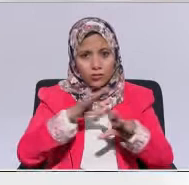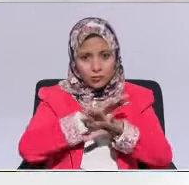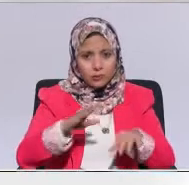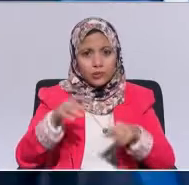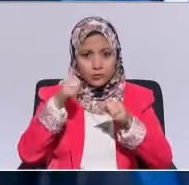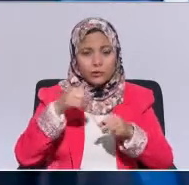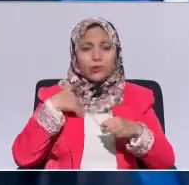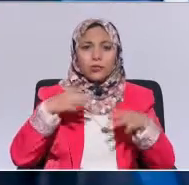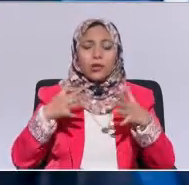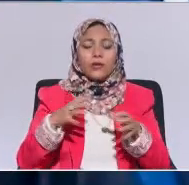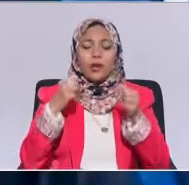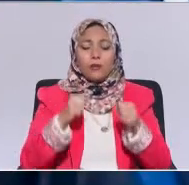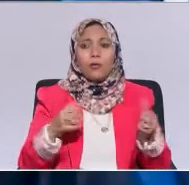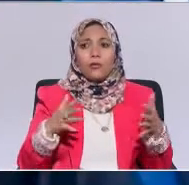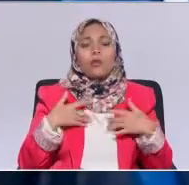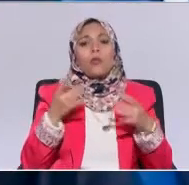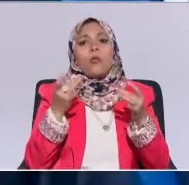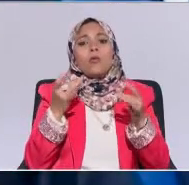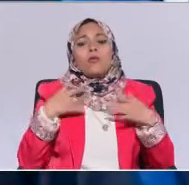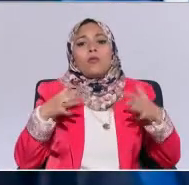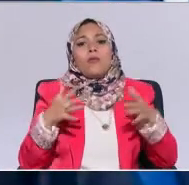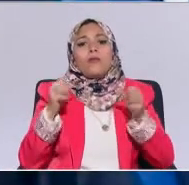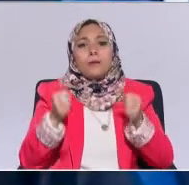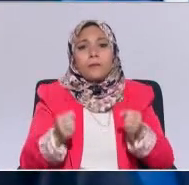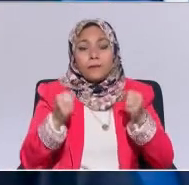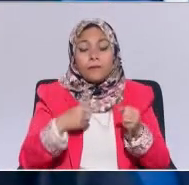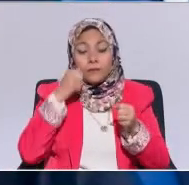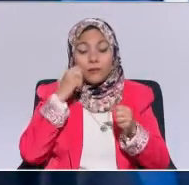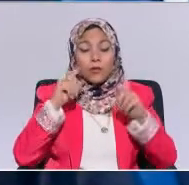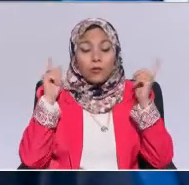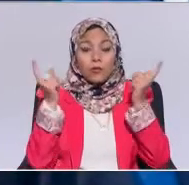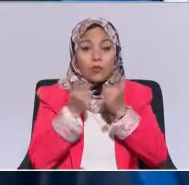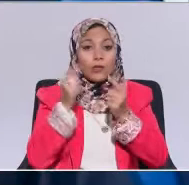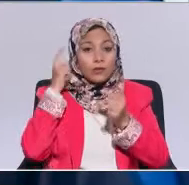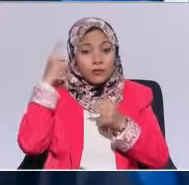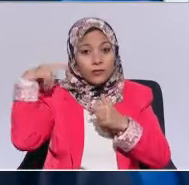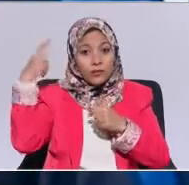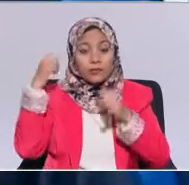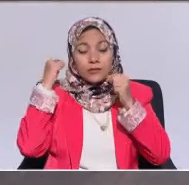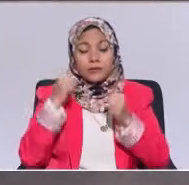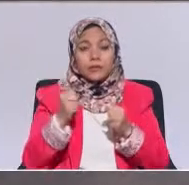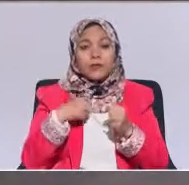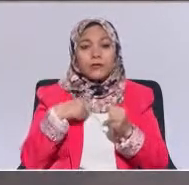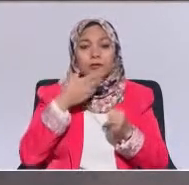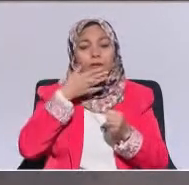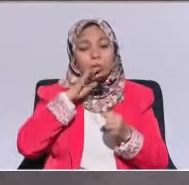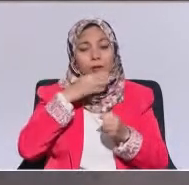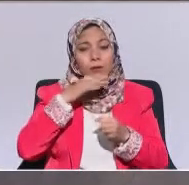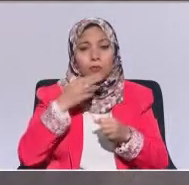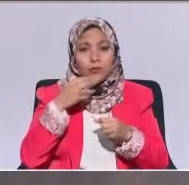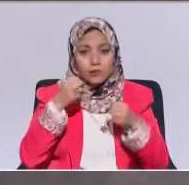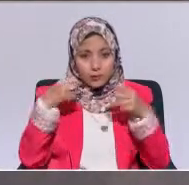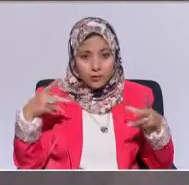كنا مرعوبين جدا طول ما هو هناك، وكان كل تفكيرنا ان هو يخرج منها سليم، والحمد لله هو خرج